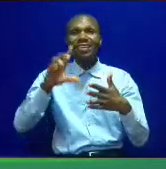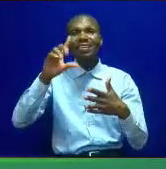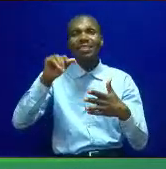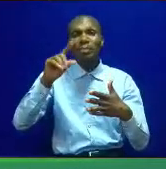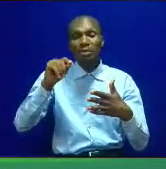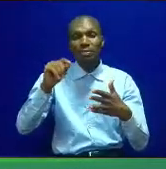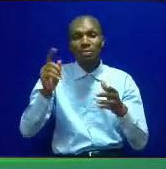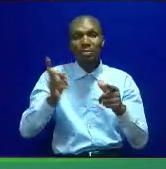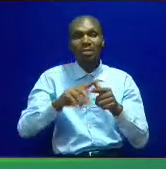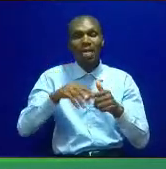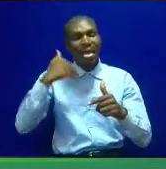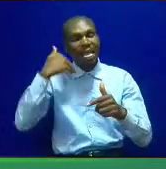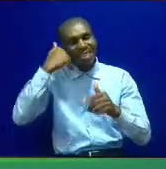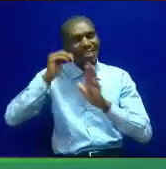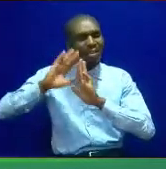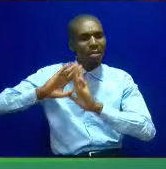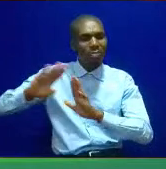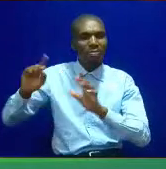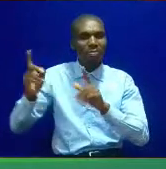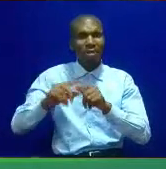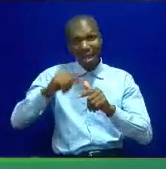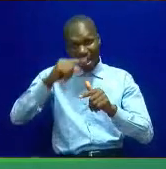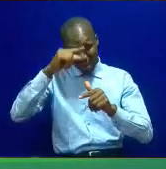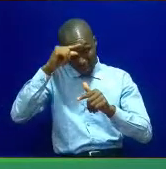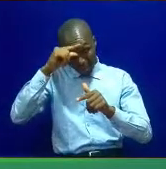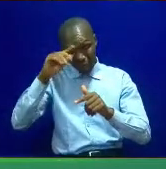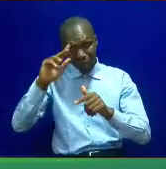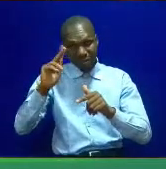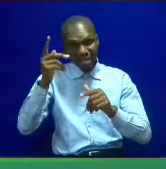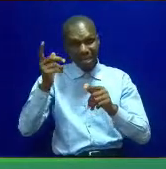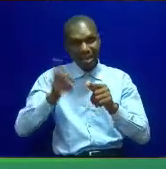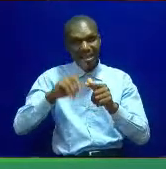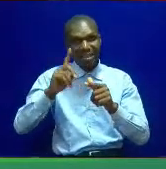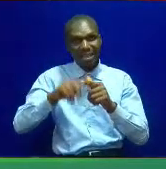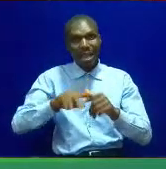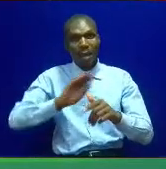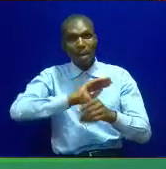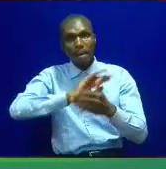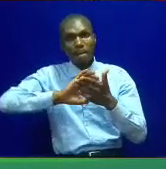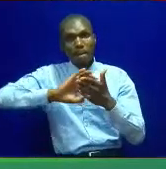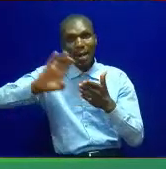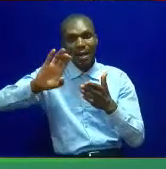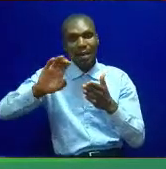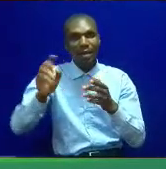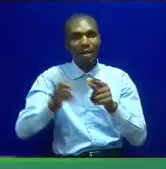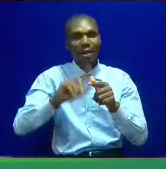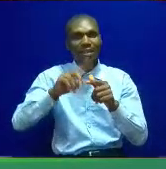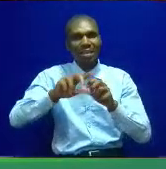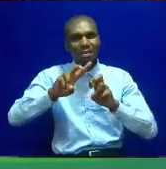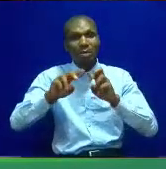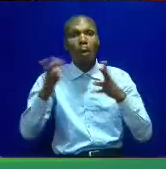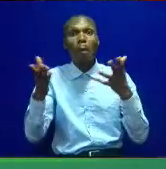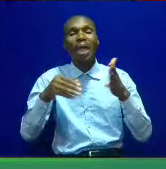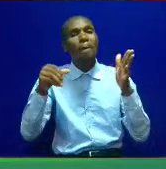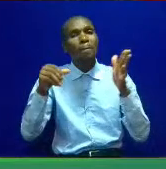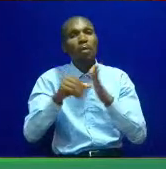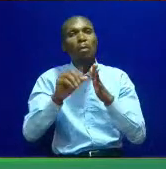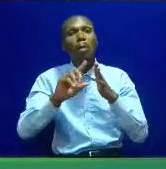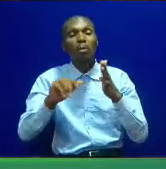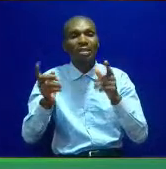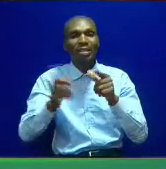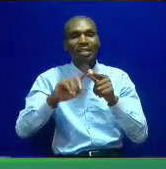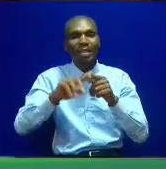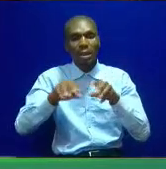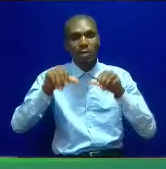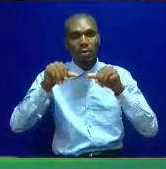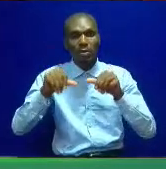amaroira etare esere kali yaito enyare koira na park enyare korotota ng'anga itosirerete erine to